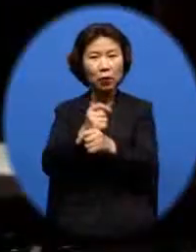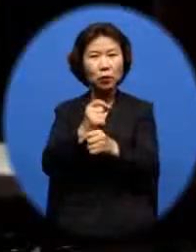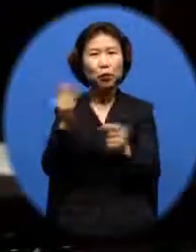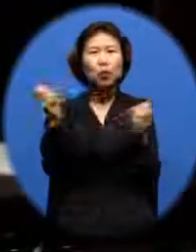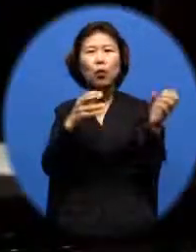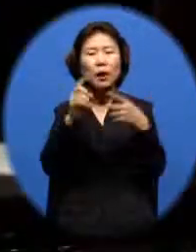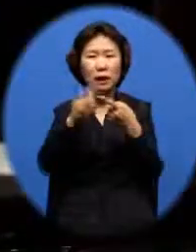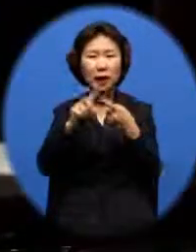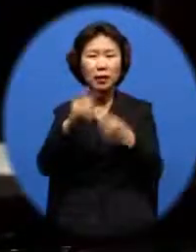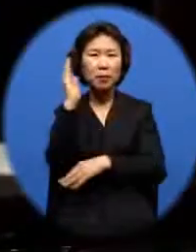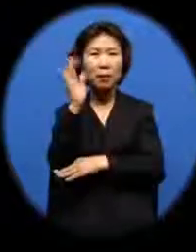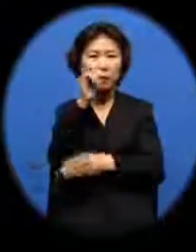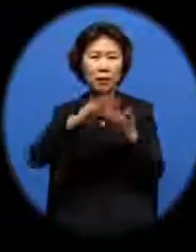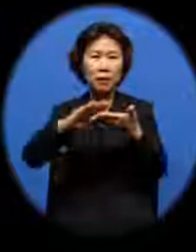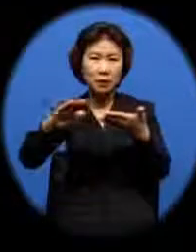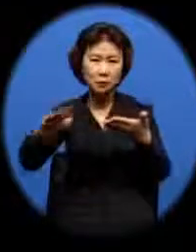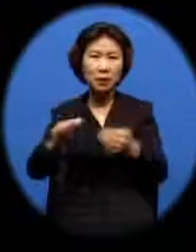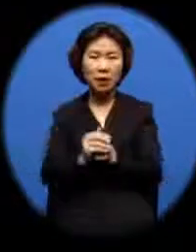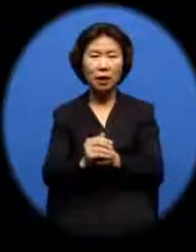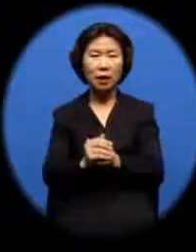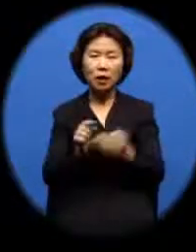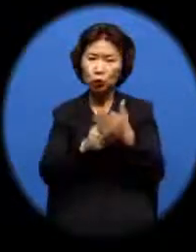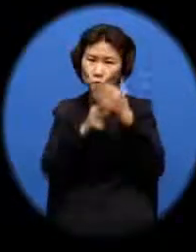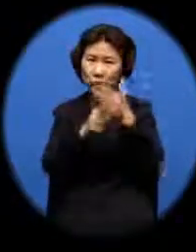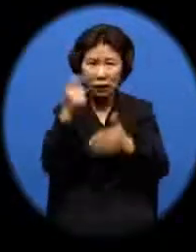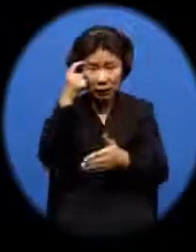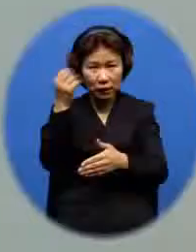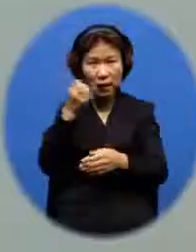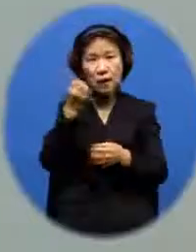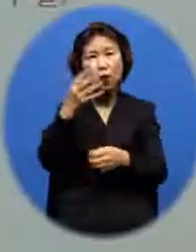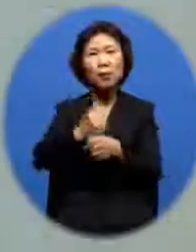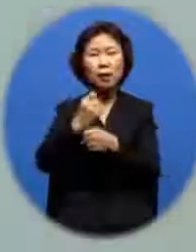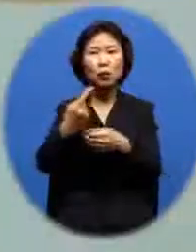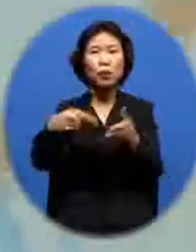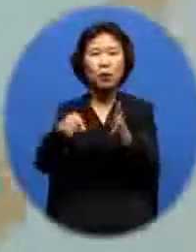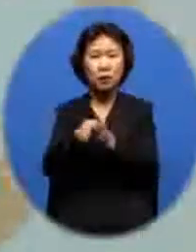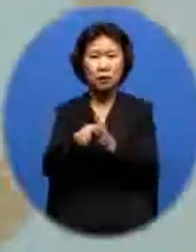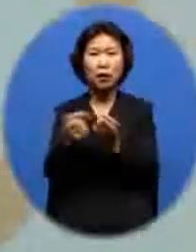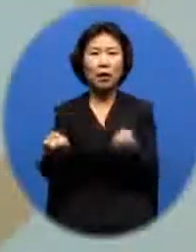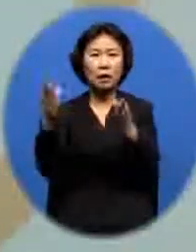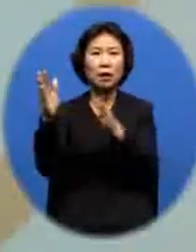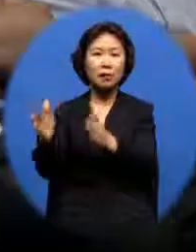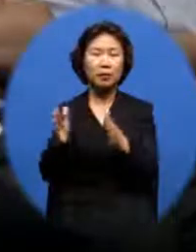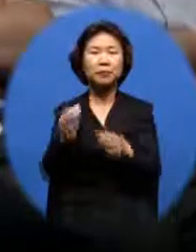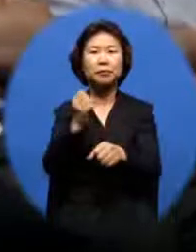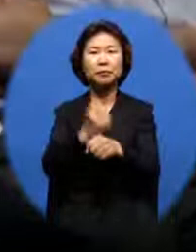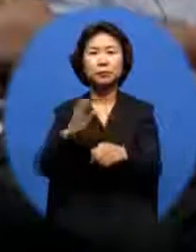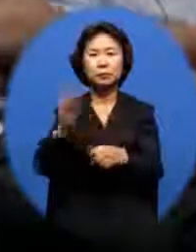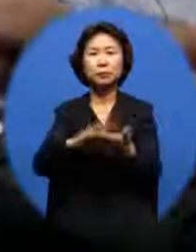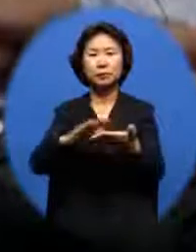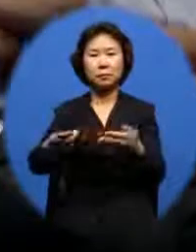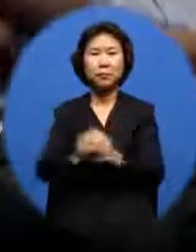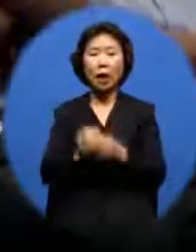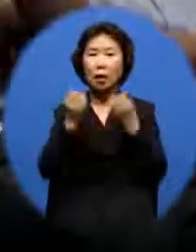우수 사례를 공유하고 그 추진 의지를 새롭게 다지기 위해 마련한 이번 행사는 기존의 형식과 틀을 벗어난 새로운 방식으로